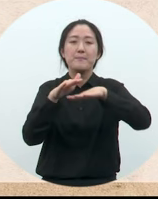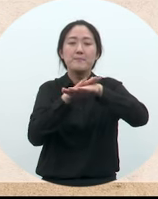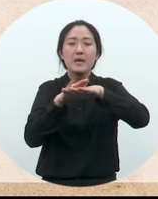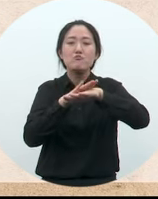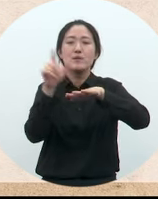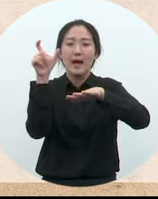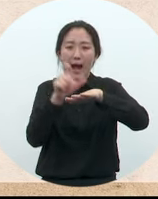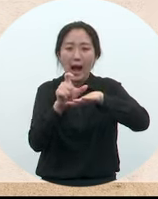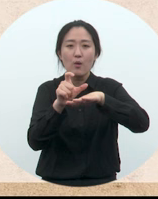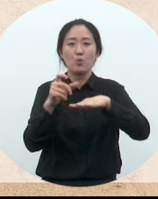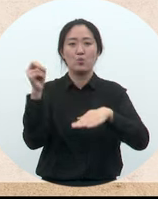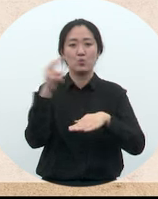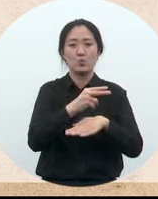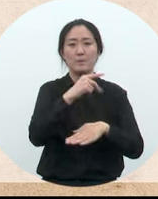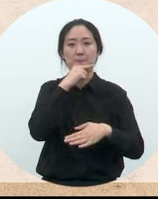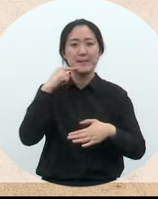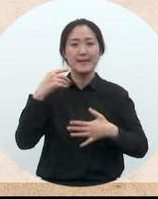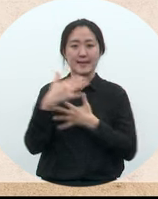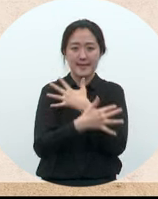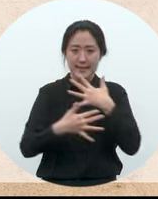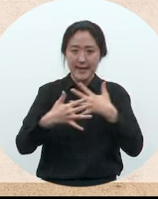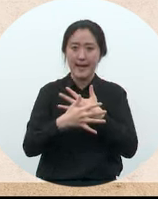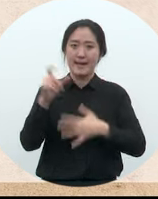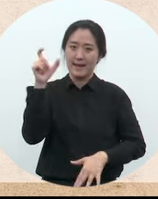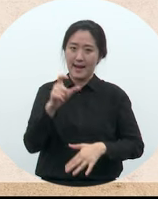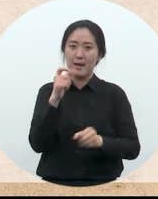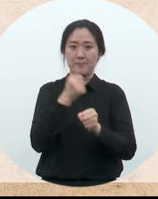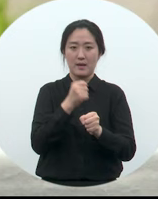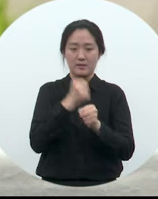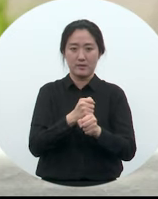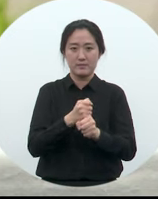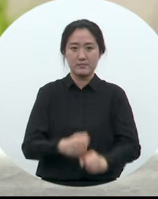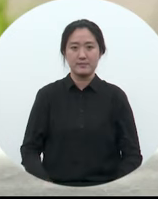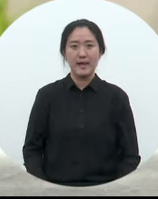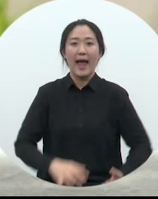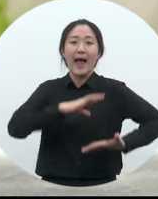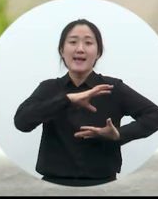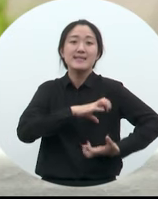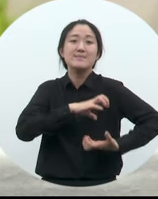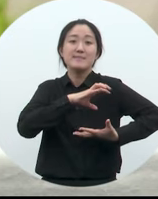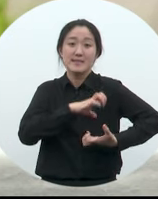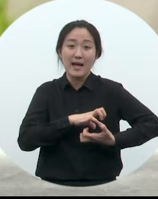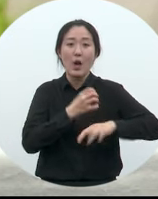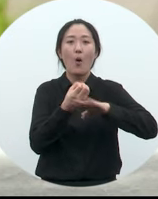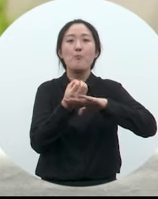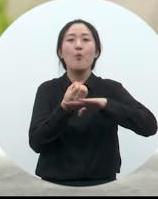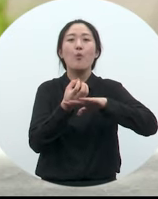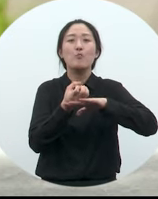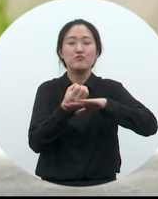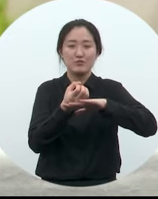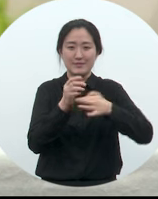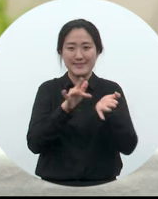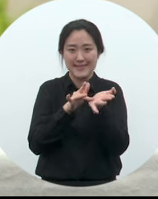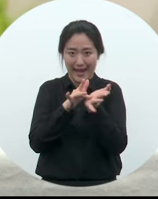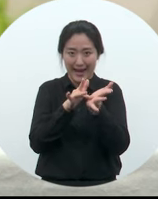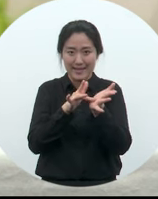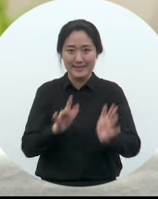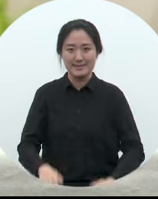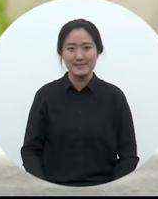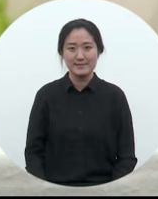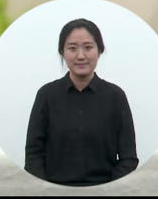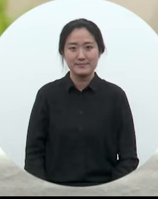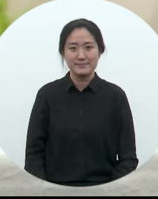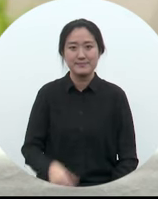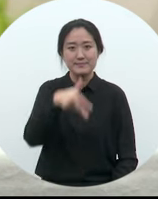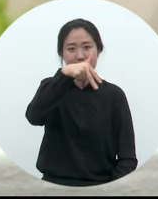해주고, 심혈관 기능을 튼튼하게 해주기 때문에 우리가 흔히들 호두를 심장의 보약이다, 이렇게 얘기를